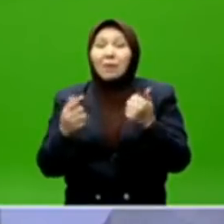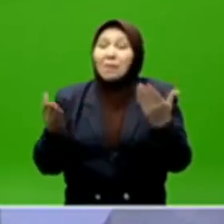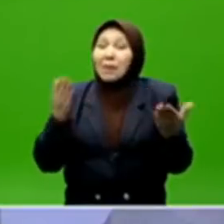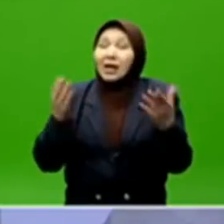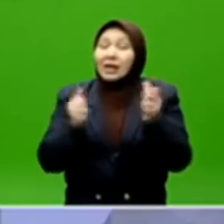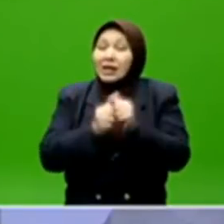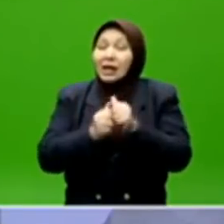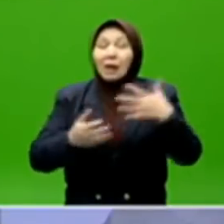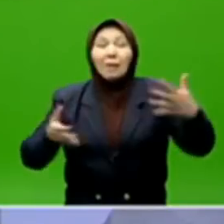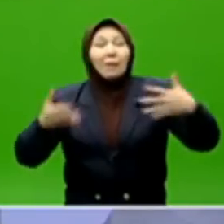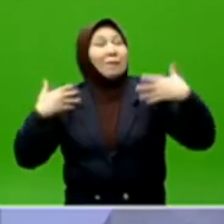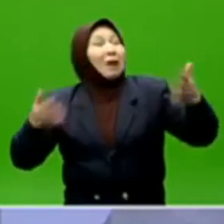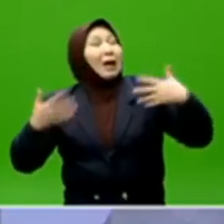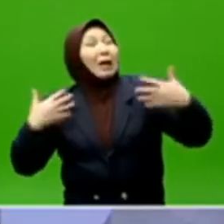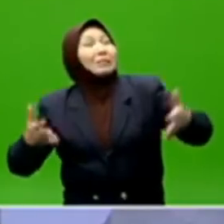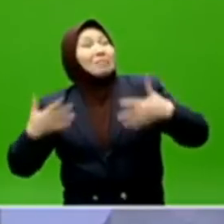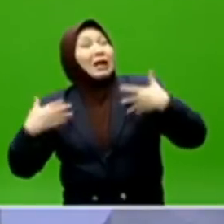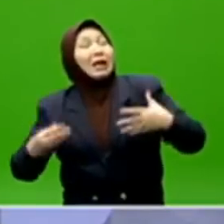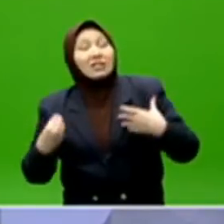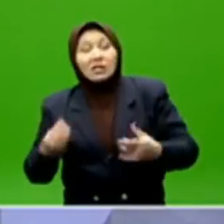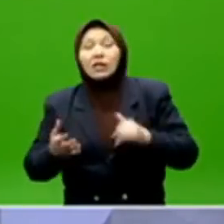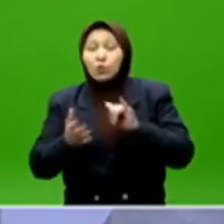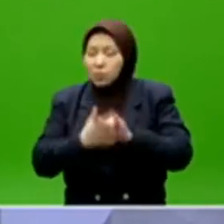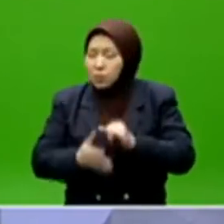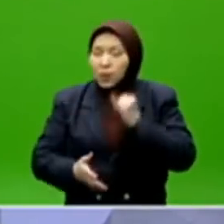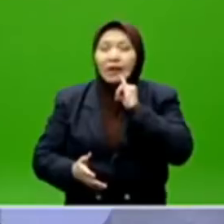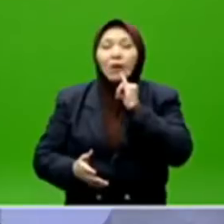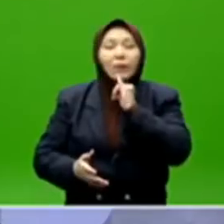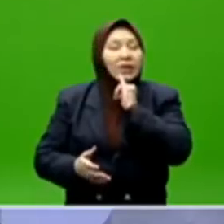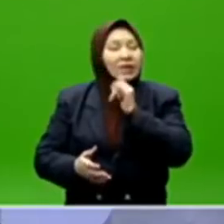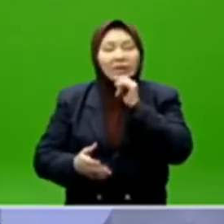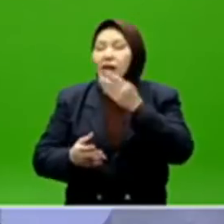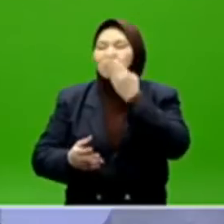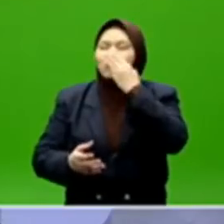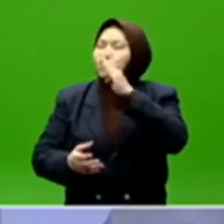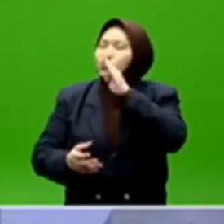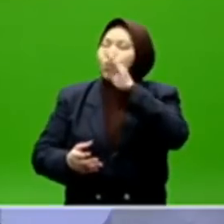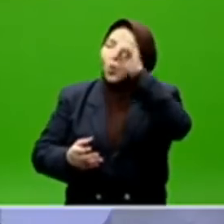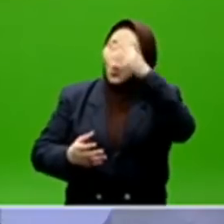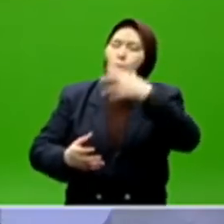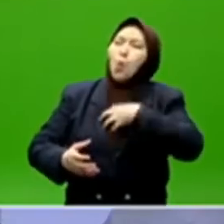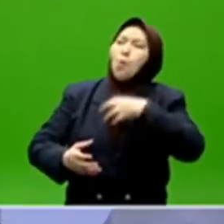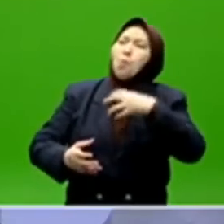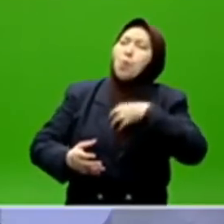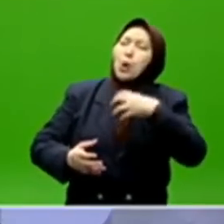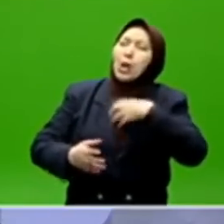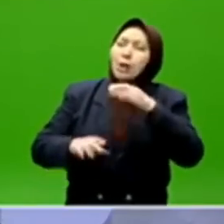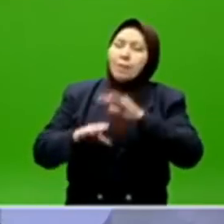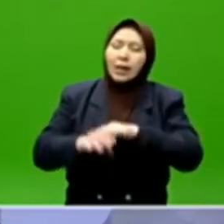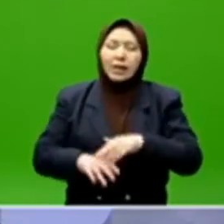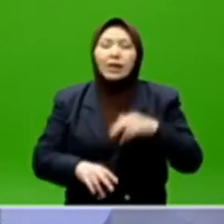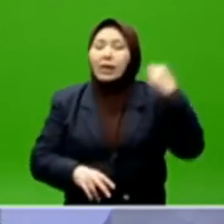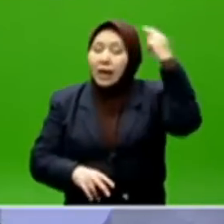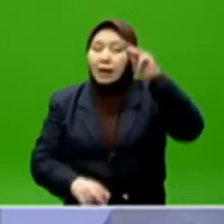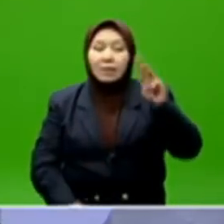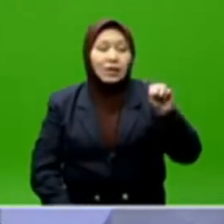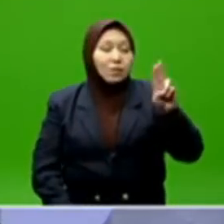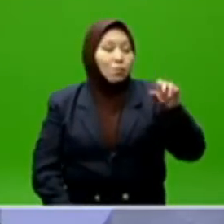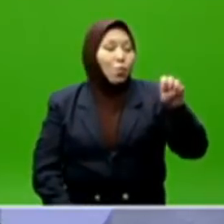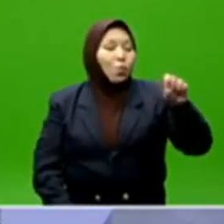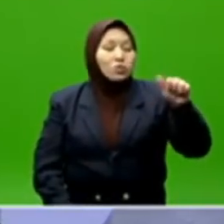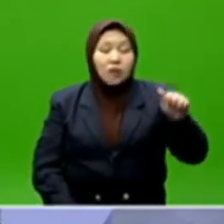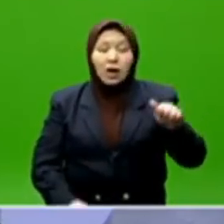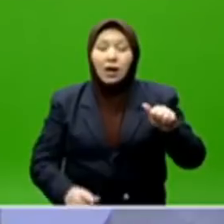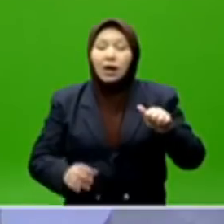pun mereka tidak suka ataupun tidak bersyukur, komplain kepada Nabi Musa, menyebabkan perjuangan